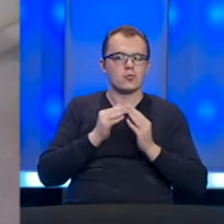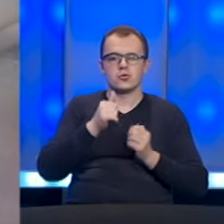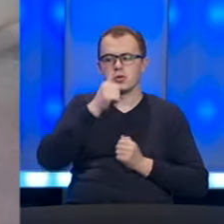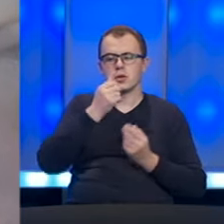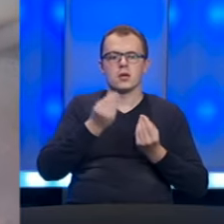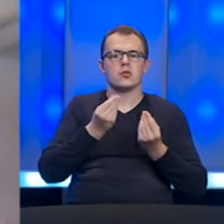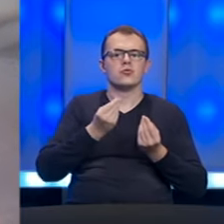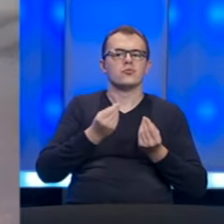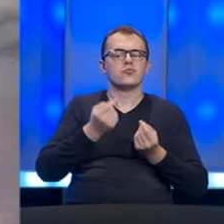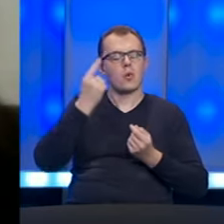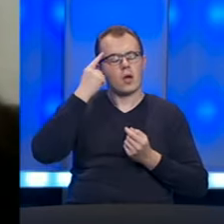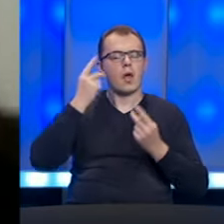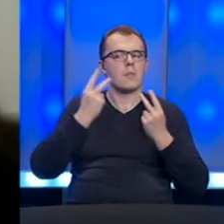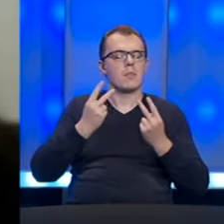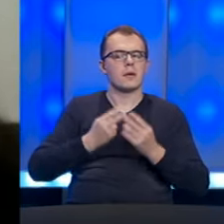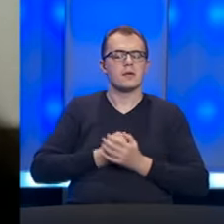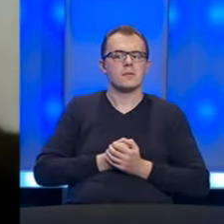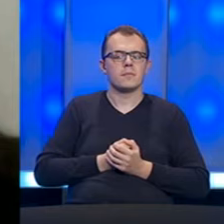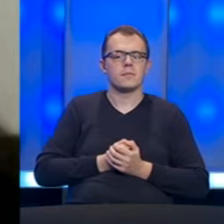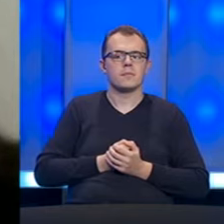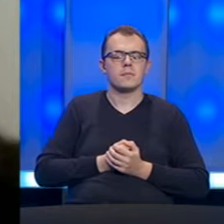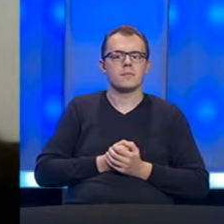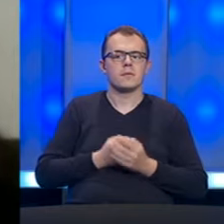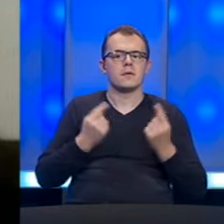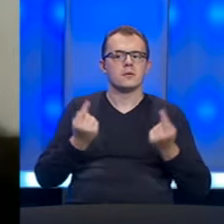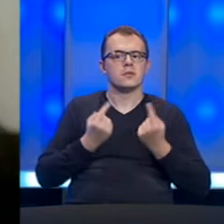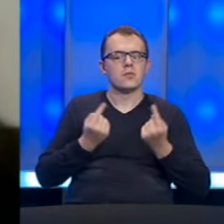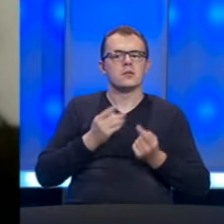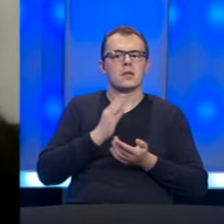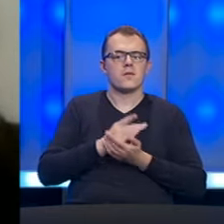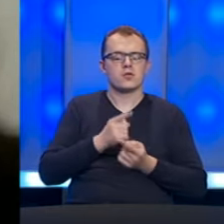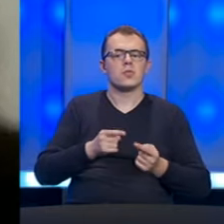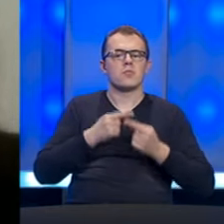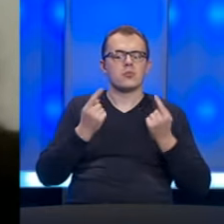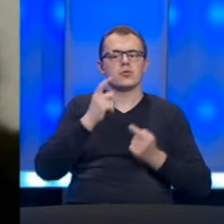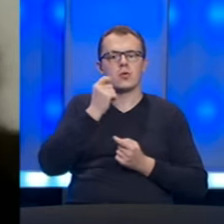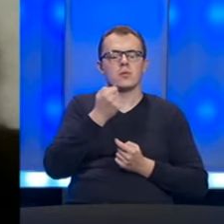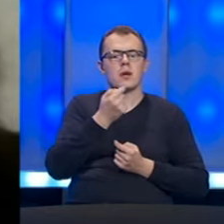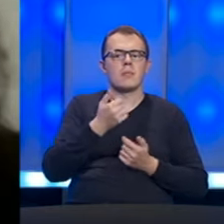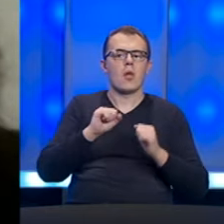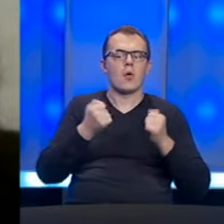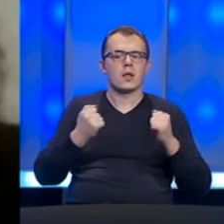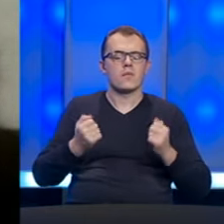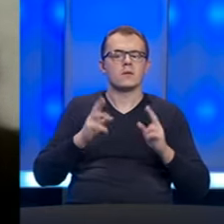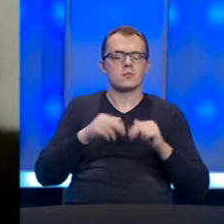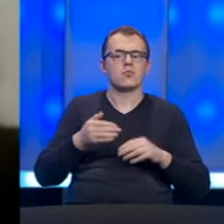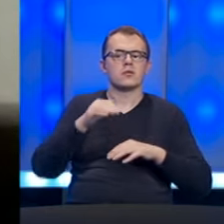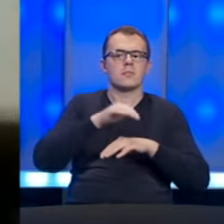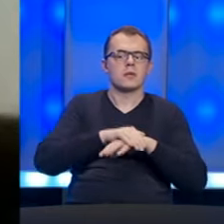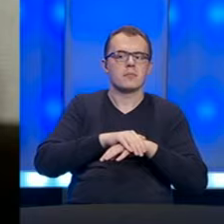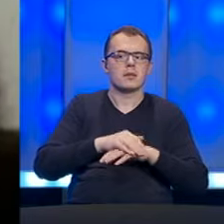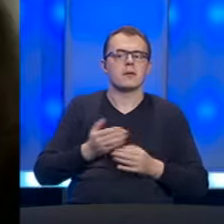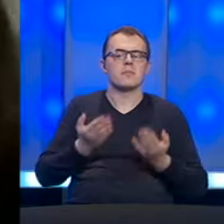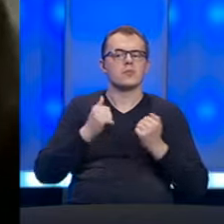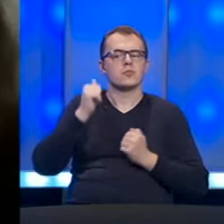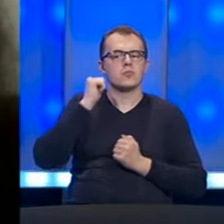stvari najpametnije, jel? A situacija već postaje, ljudi malo nervozni, može se primijetiti. Međutim,